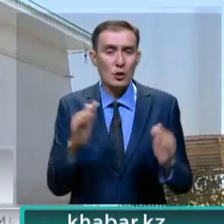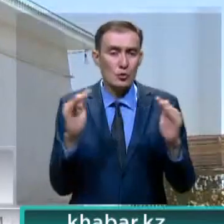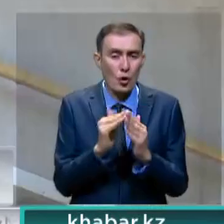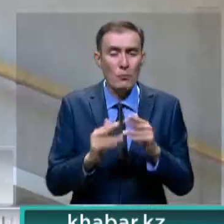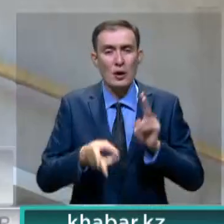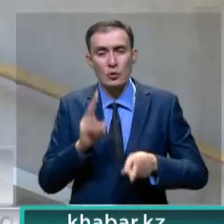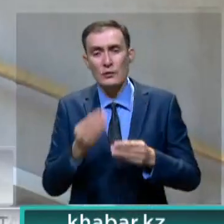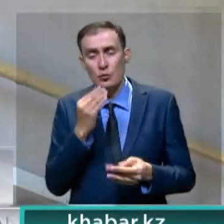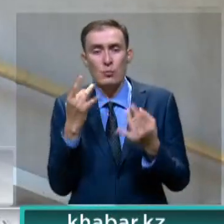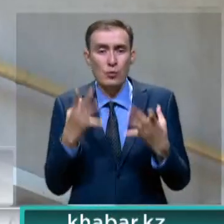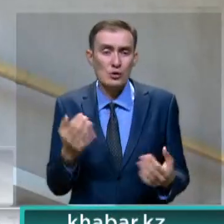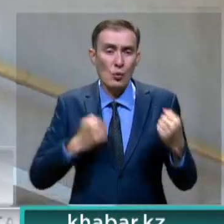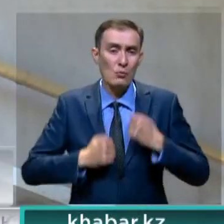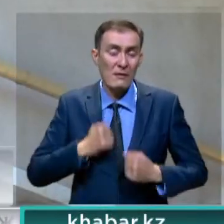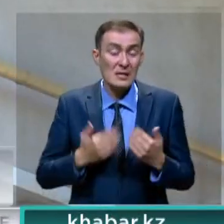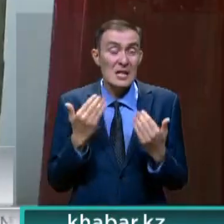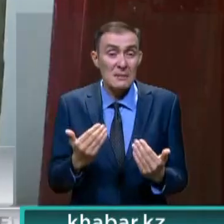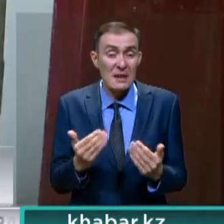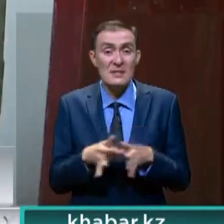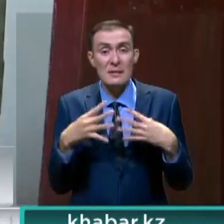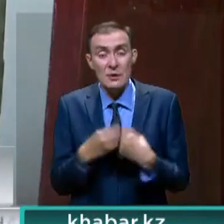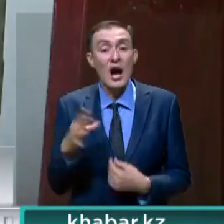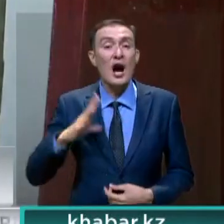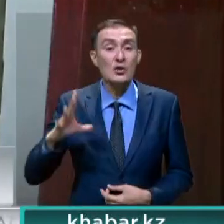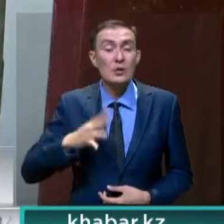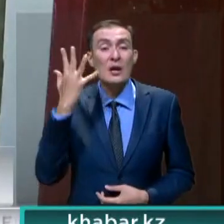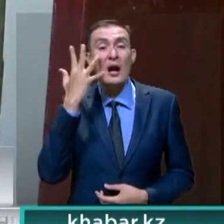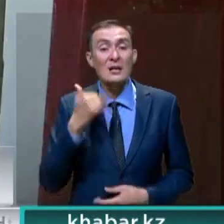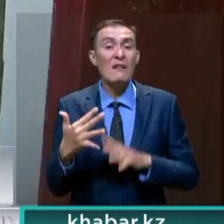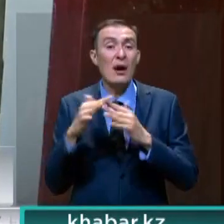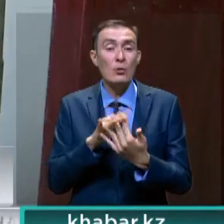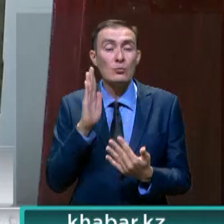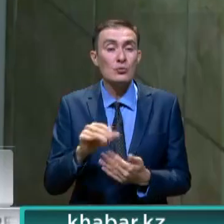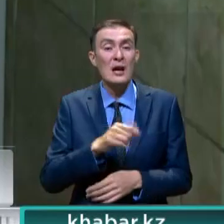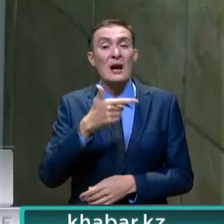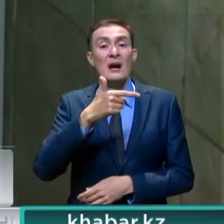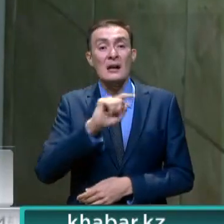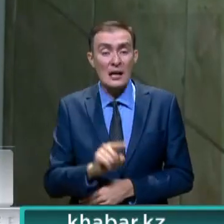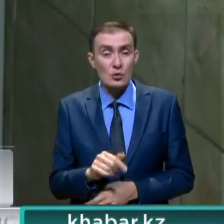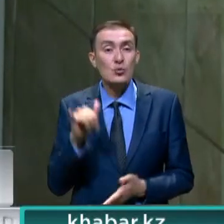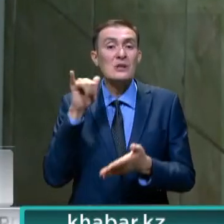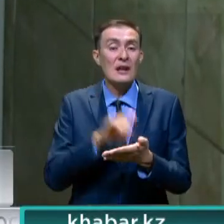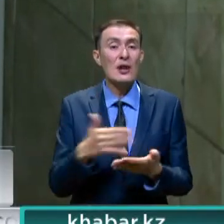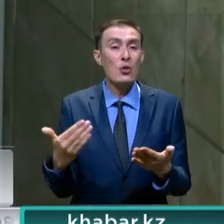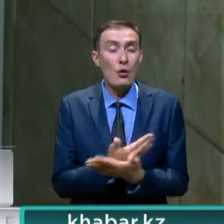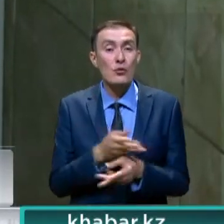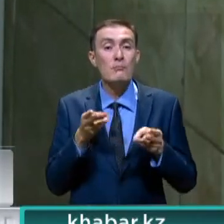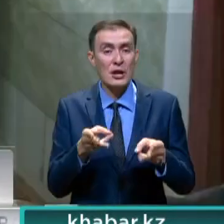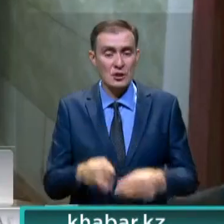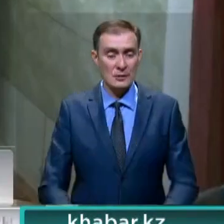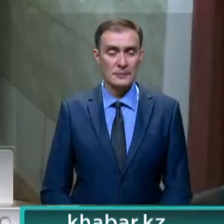дом, готовить еду, просто умыться. Теперь в семье с нетерпением ждут, когда в аул подадут газ. Уже даже установили новую